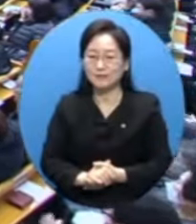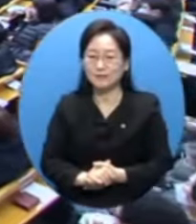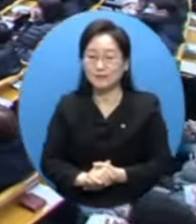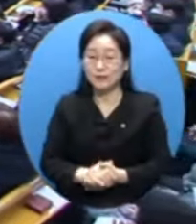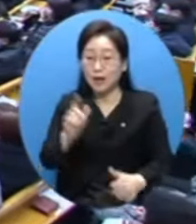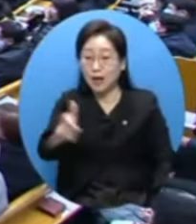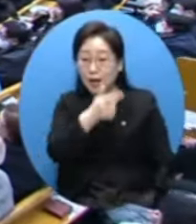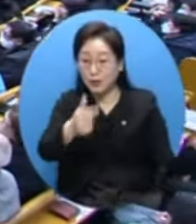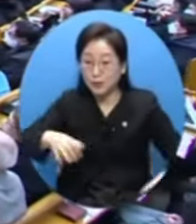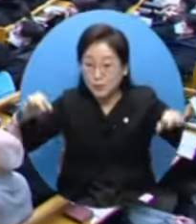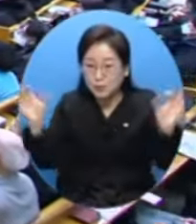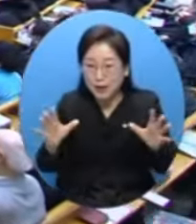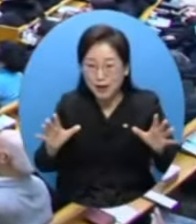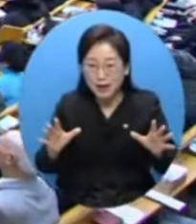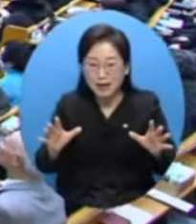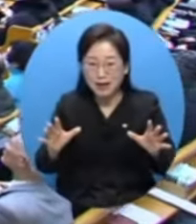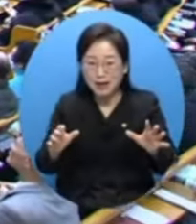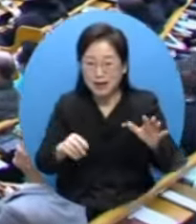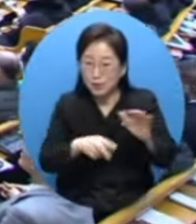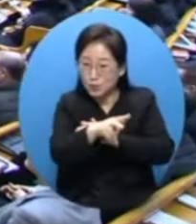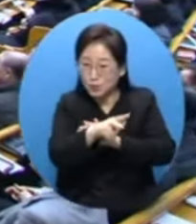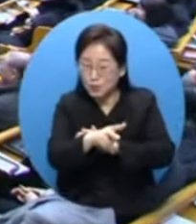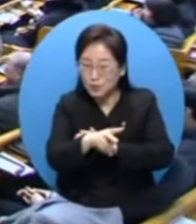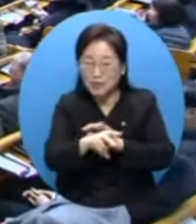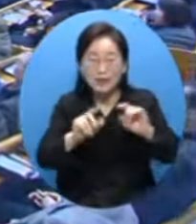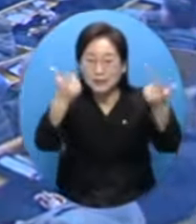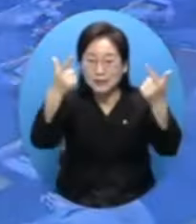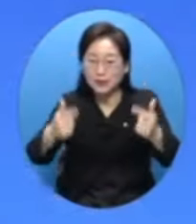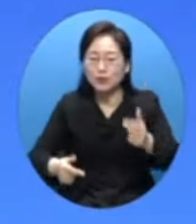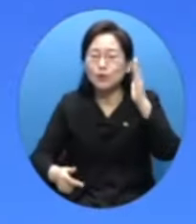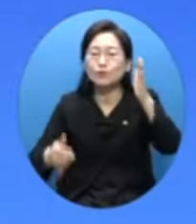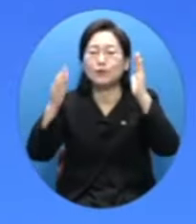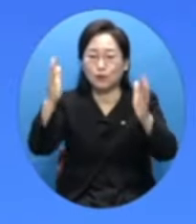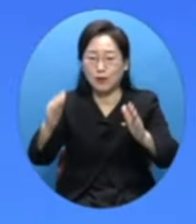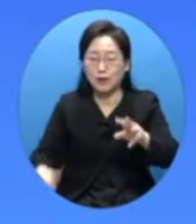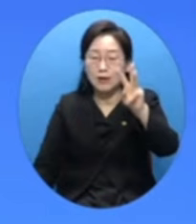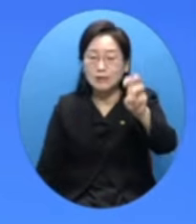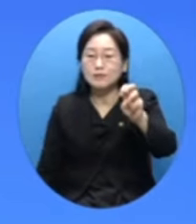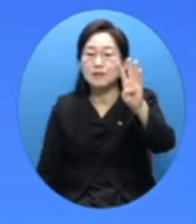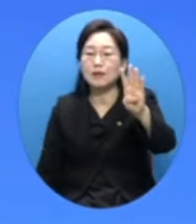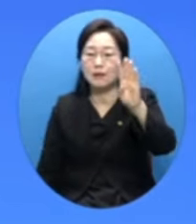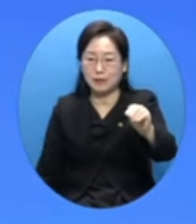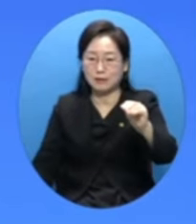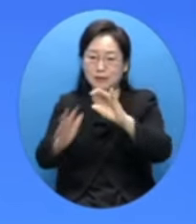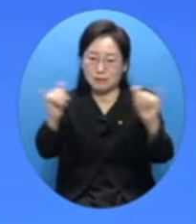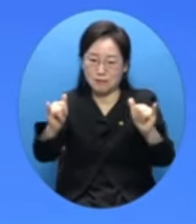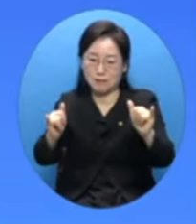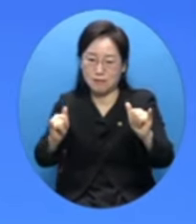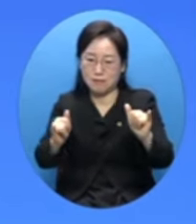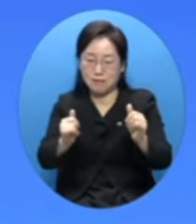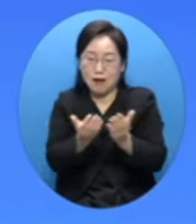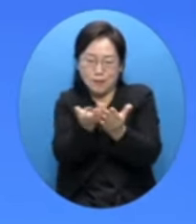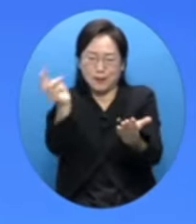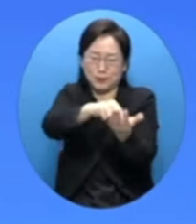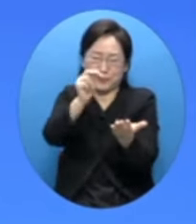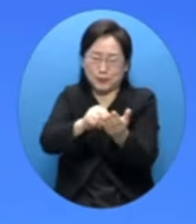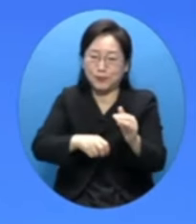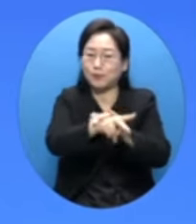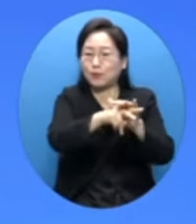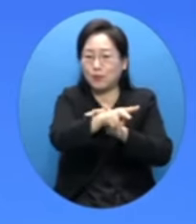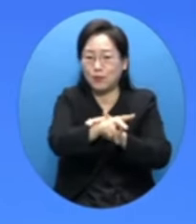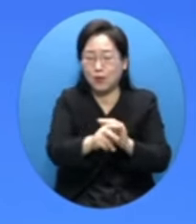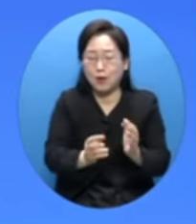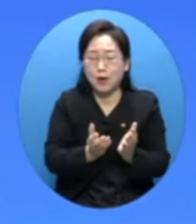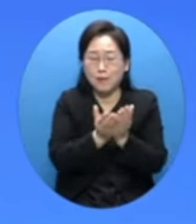하루 만에 싹 철수한 것이 아니라 9일 동안 34만 명이 철수를 한 것입니다. 모든 배가 동원돼